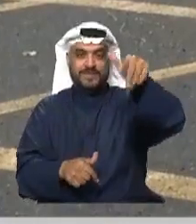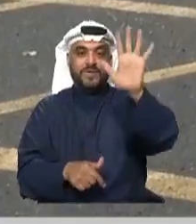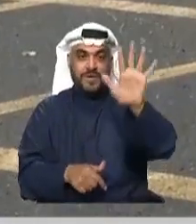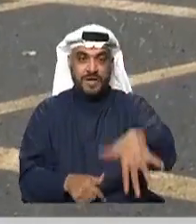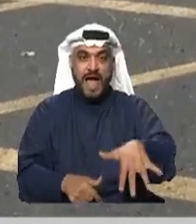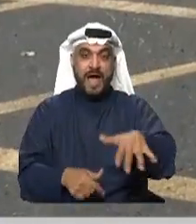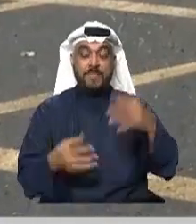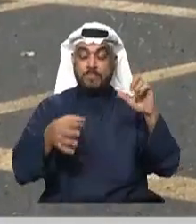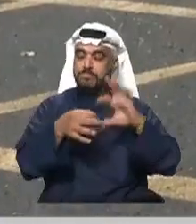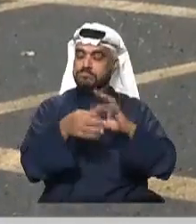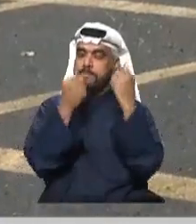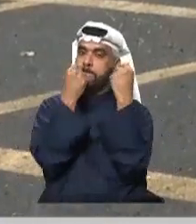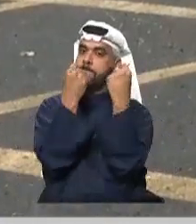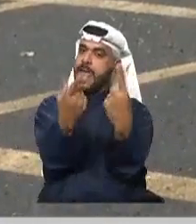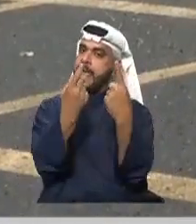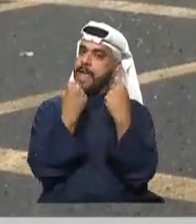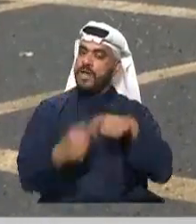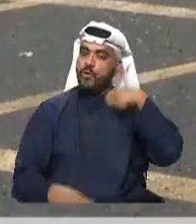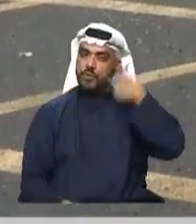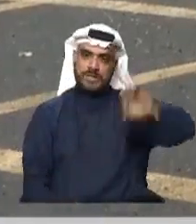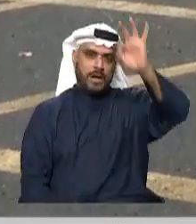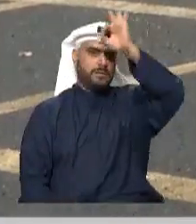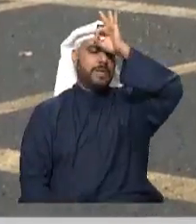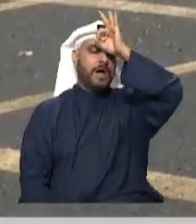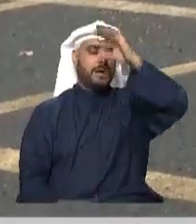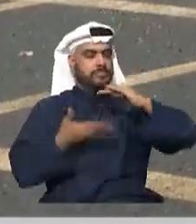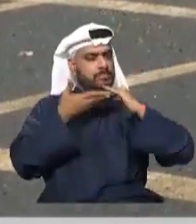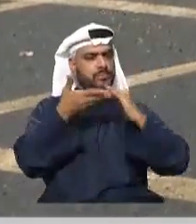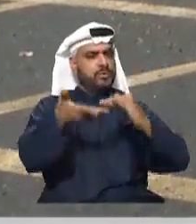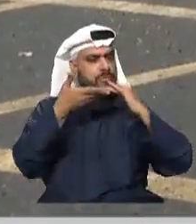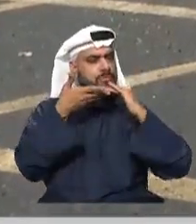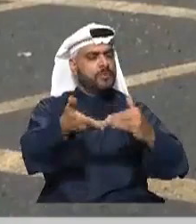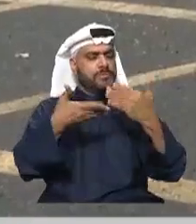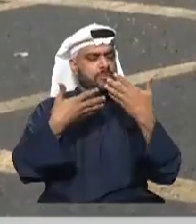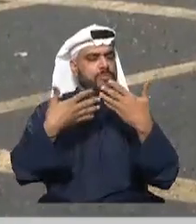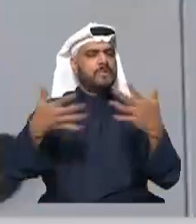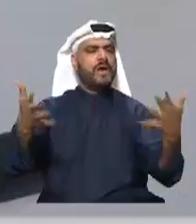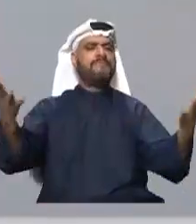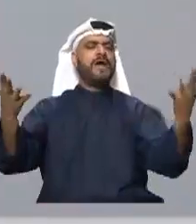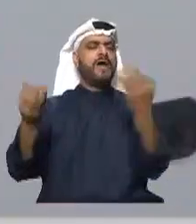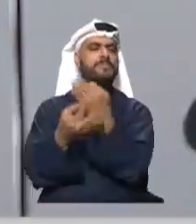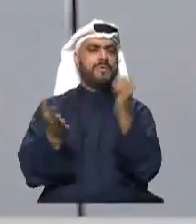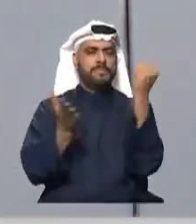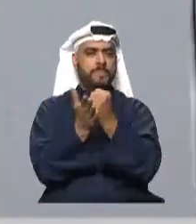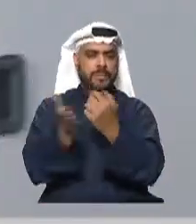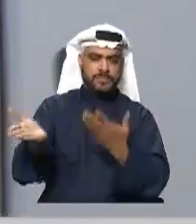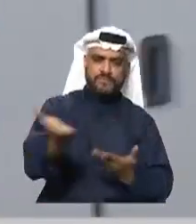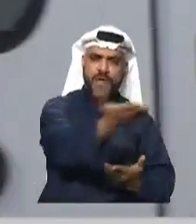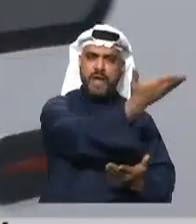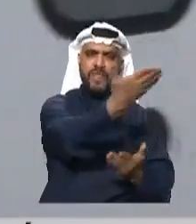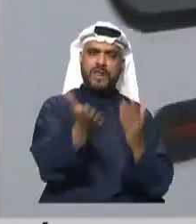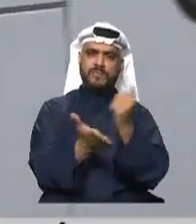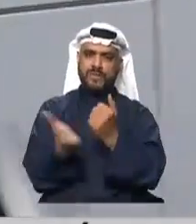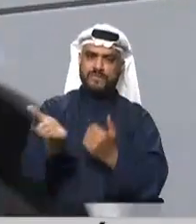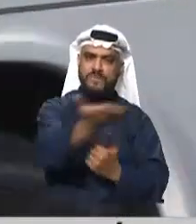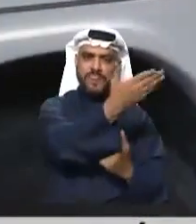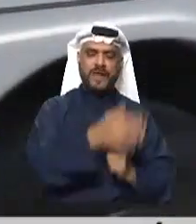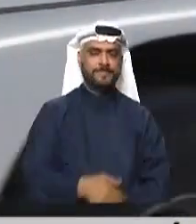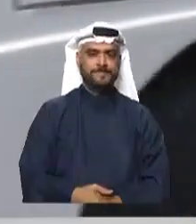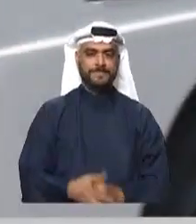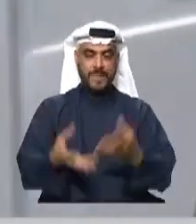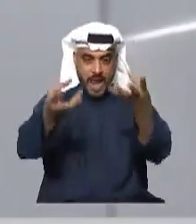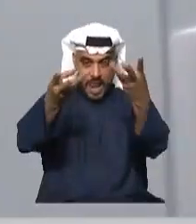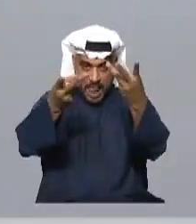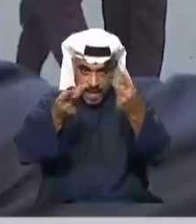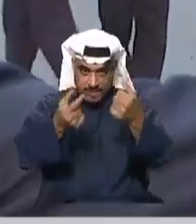وستتعاون كبير من قبل رجال وزاره الداخليه مع جماهير الخليج احصائيات